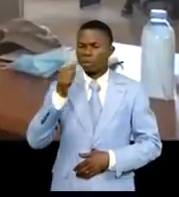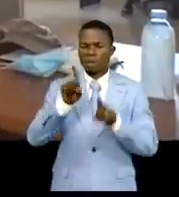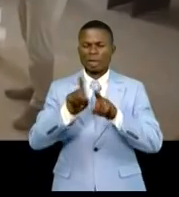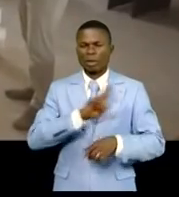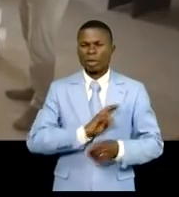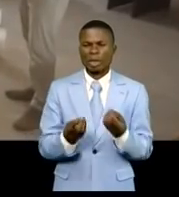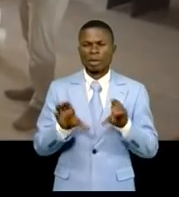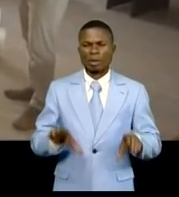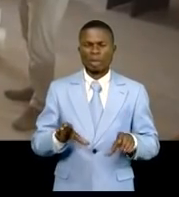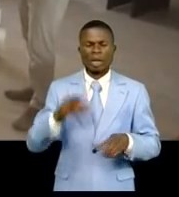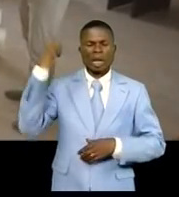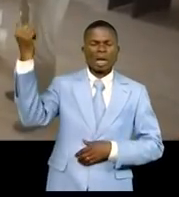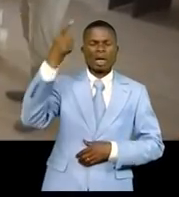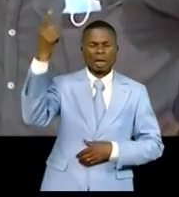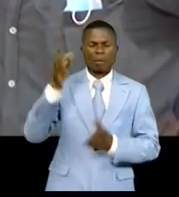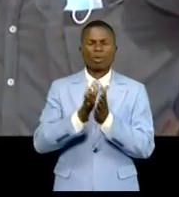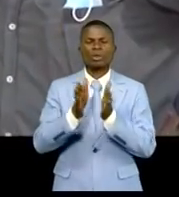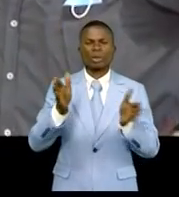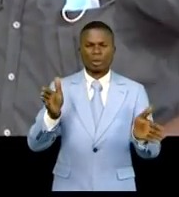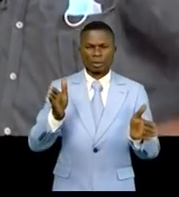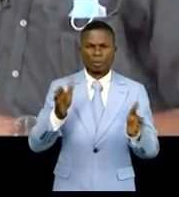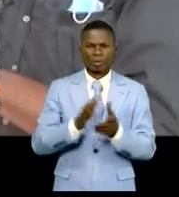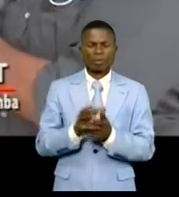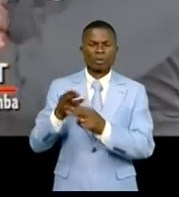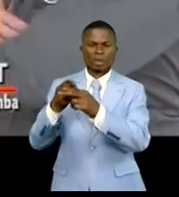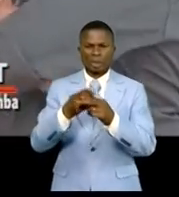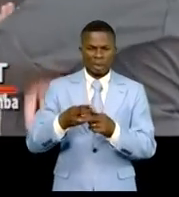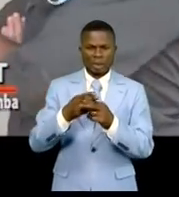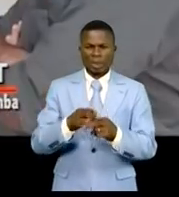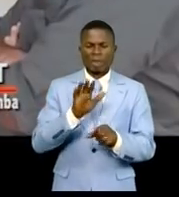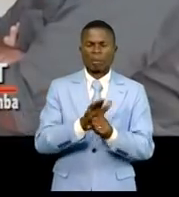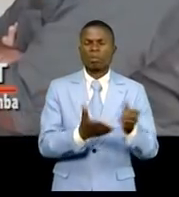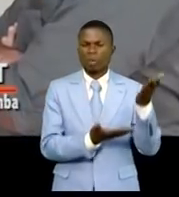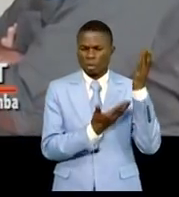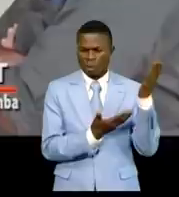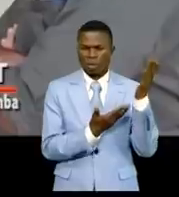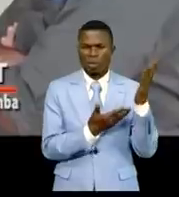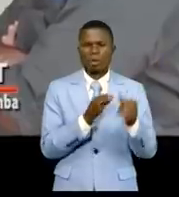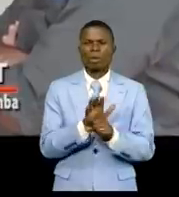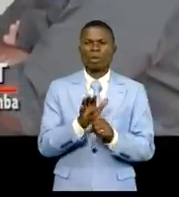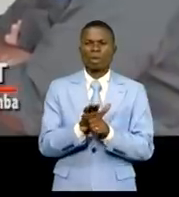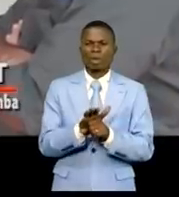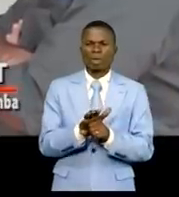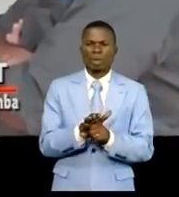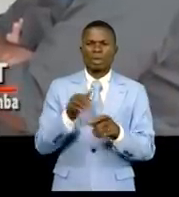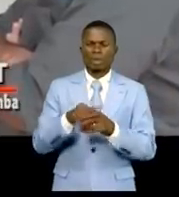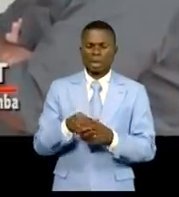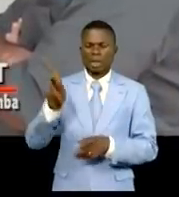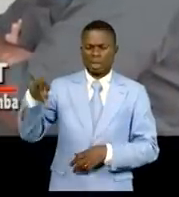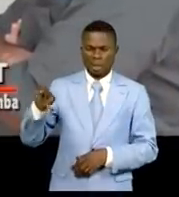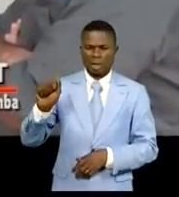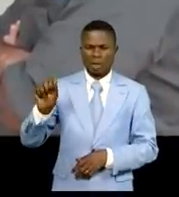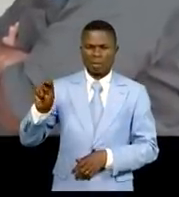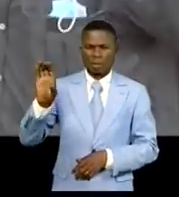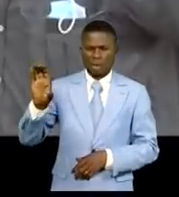mais aussi de l'humanité tout entière. La sécurité s'est quand même fortement améliorée, et notamment aussi sur la conservation, sur